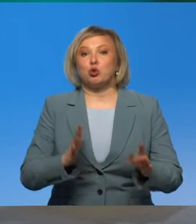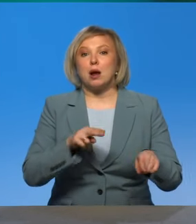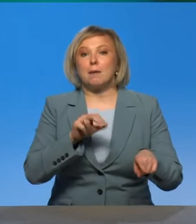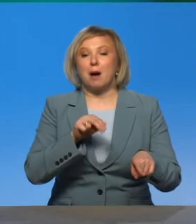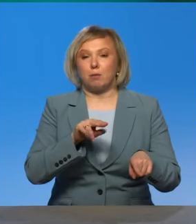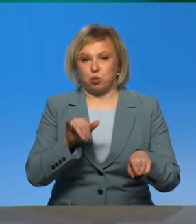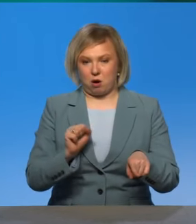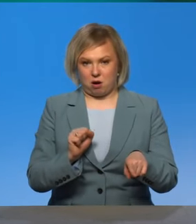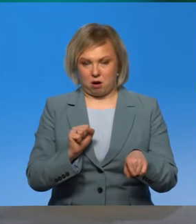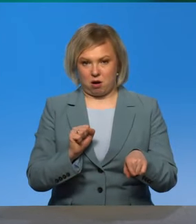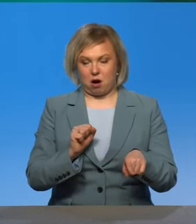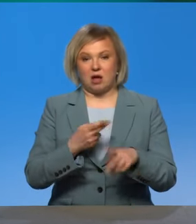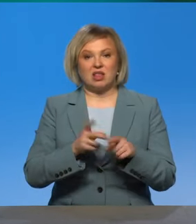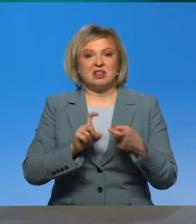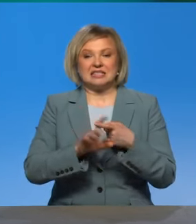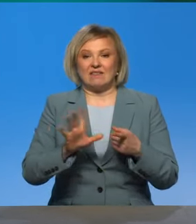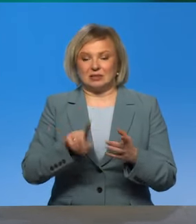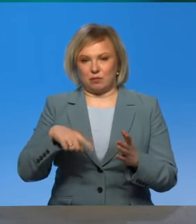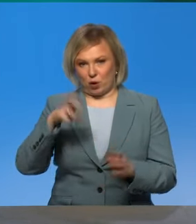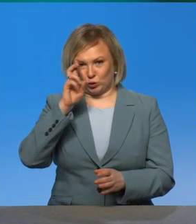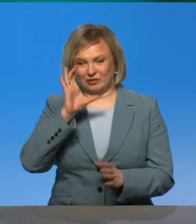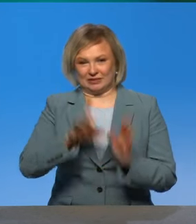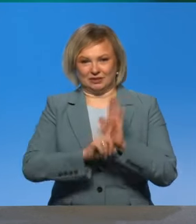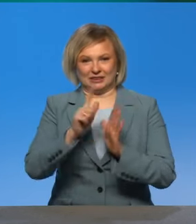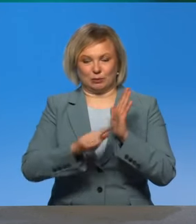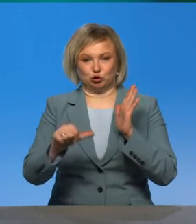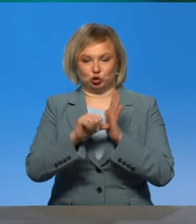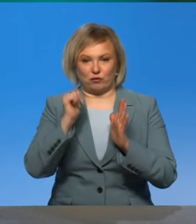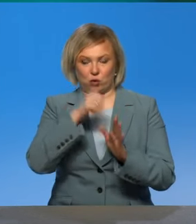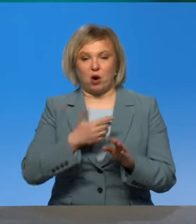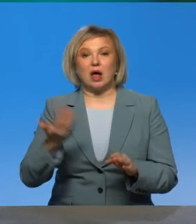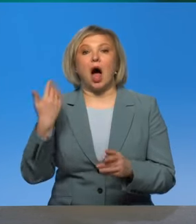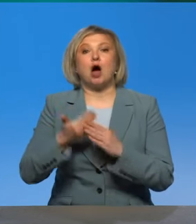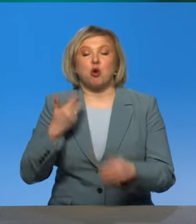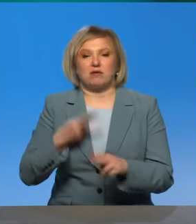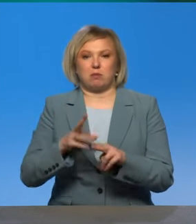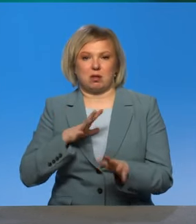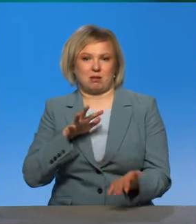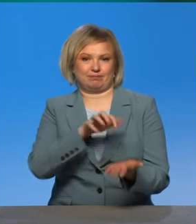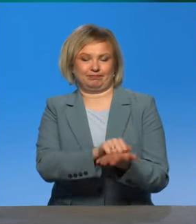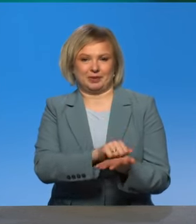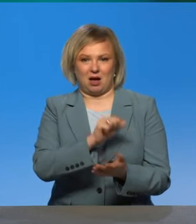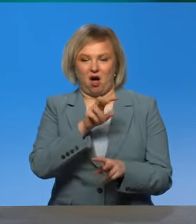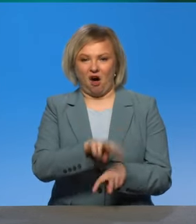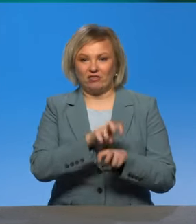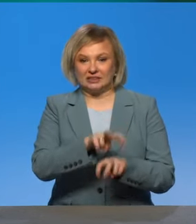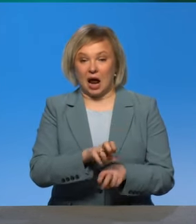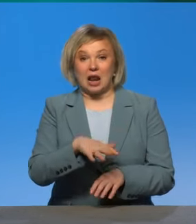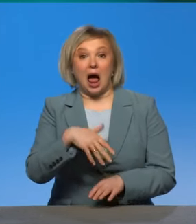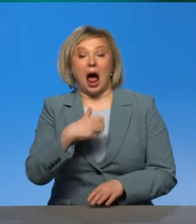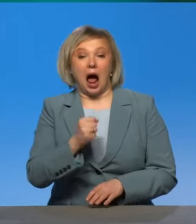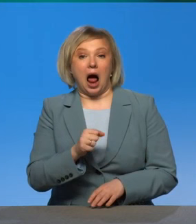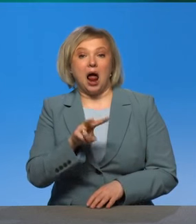Это независимое государство 76 года. До этого это было протекторатом Австралии. А левая часть протекторатом